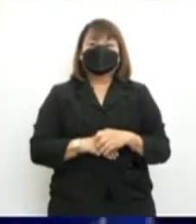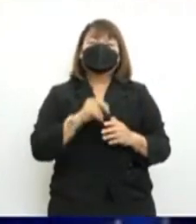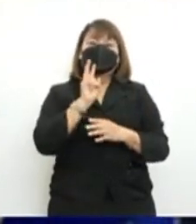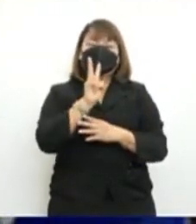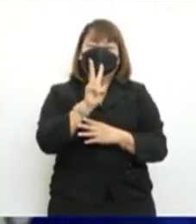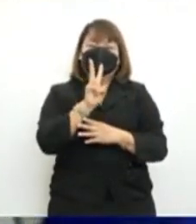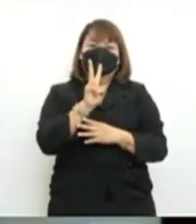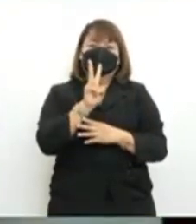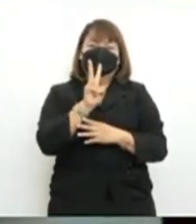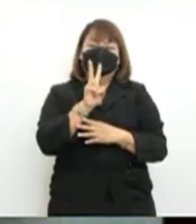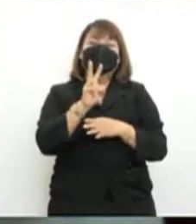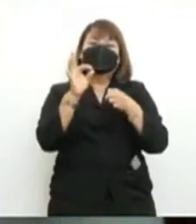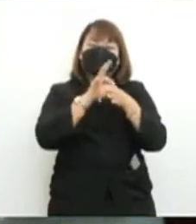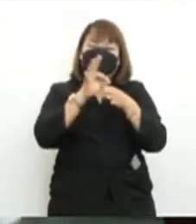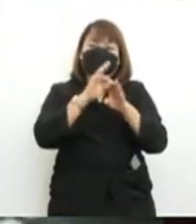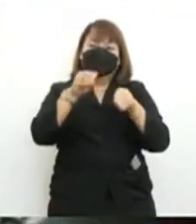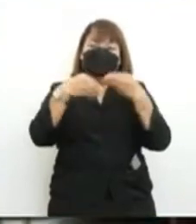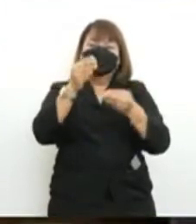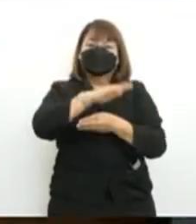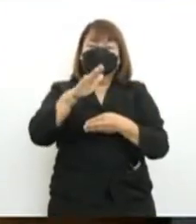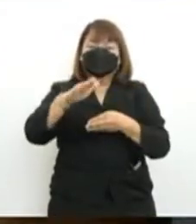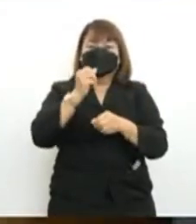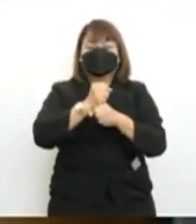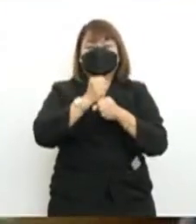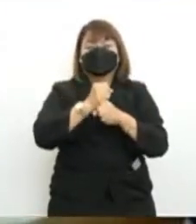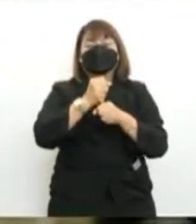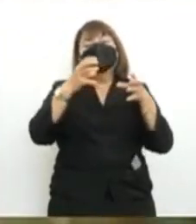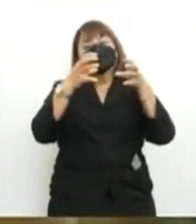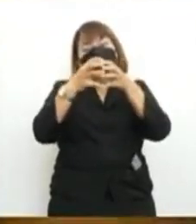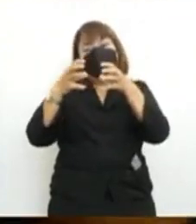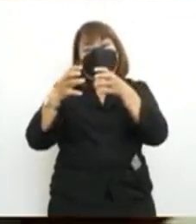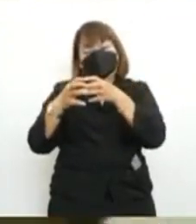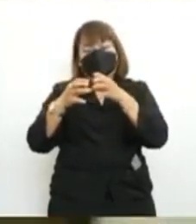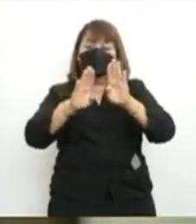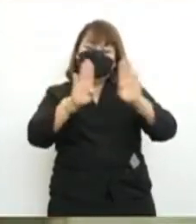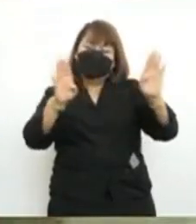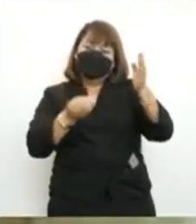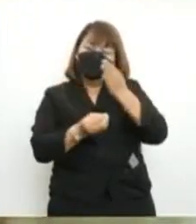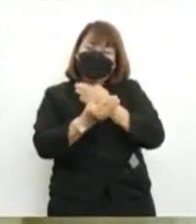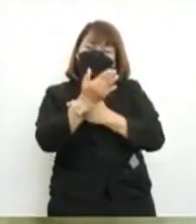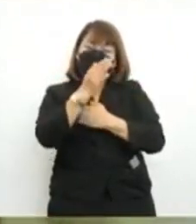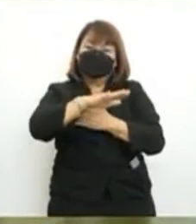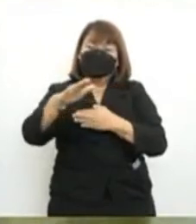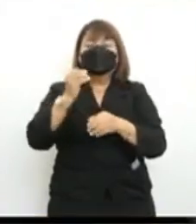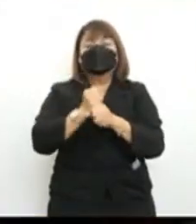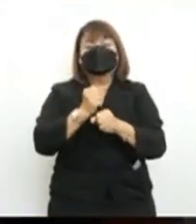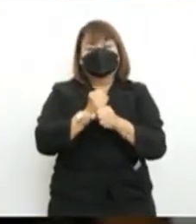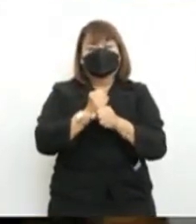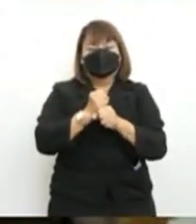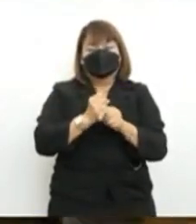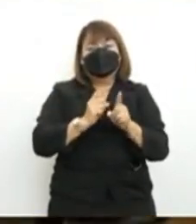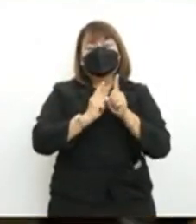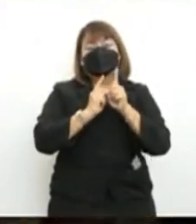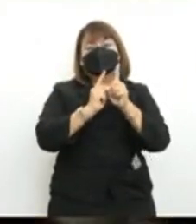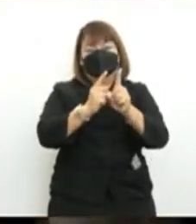2. ควรฝึกให้นักเรียนทำงานเป็นกลุ่มเปิดโอกาสให้นักเรียนทำงานตามความถนัดของต